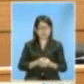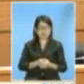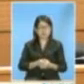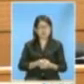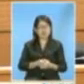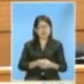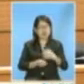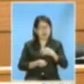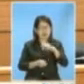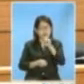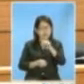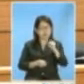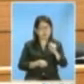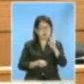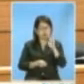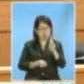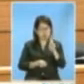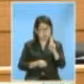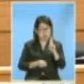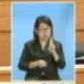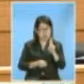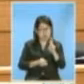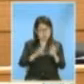ให้มีสสรมายกร่าง